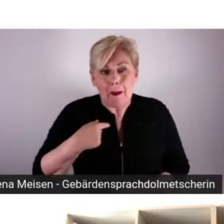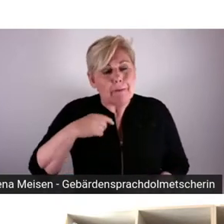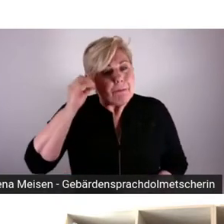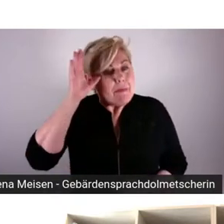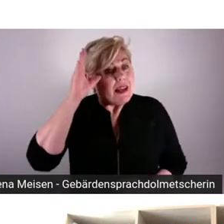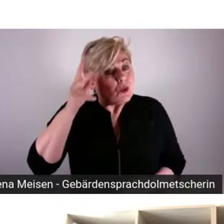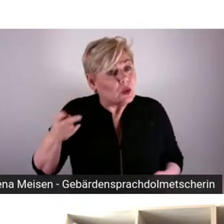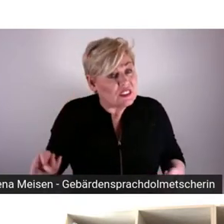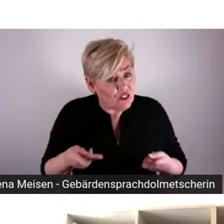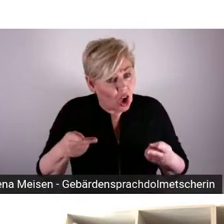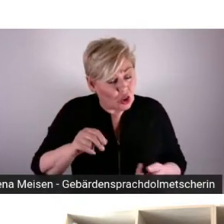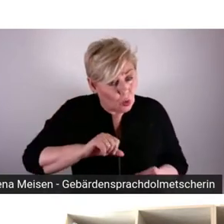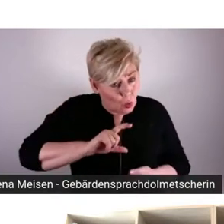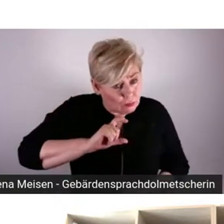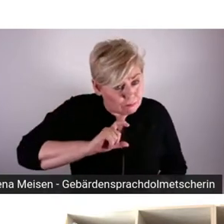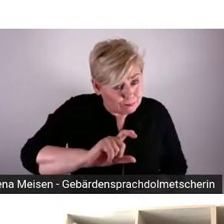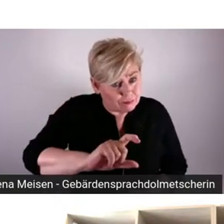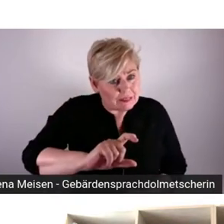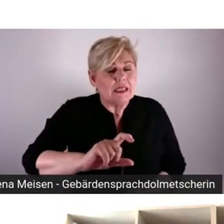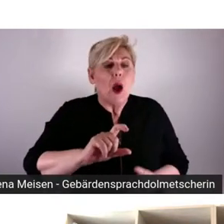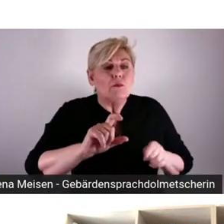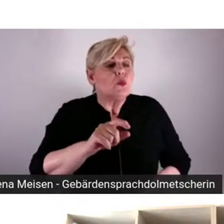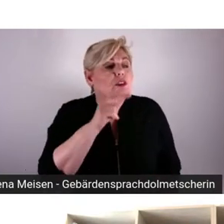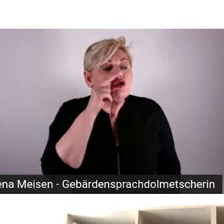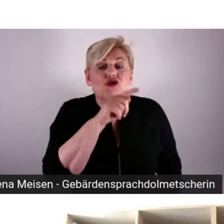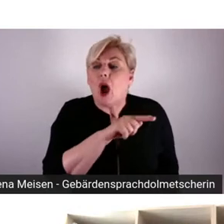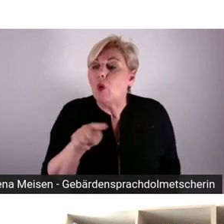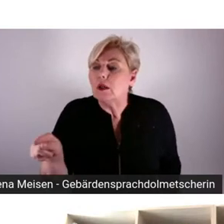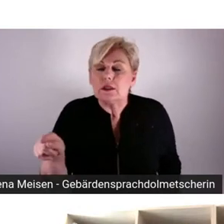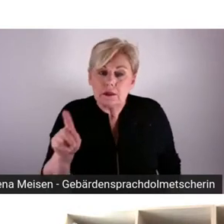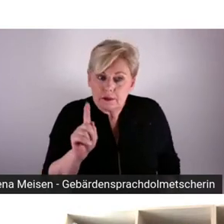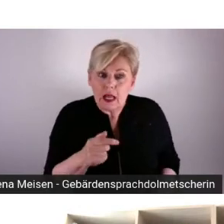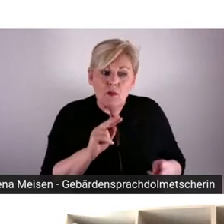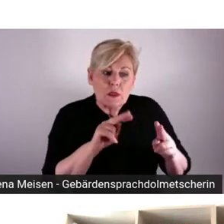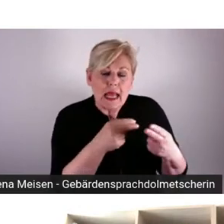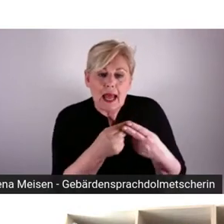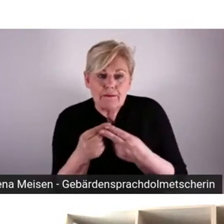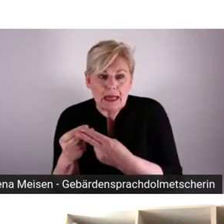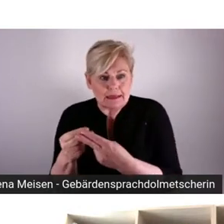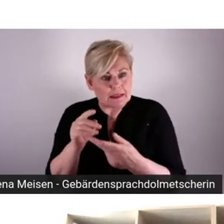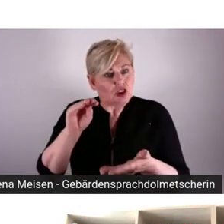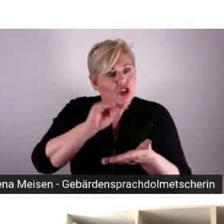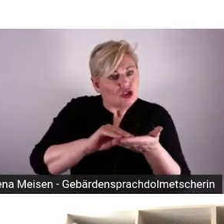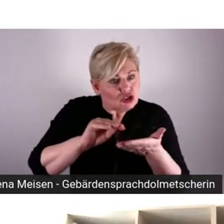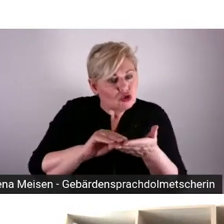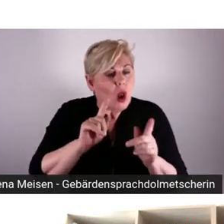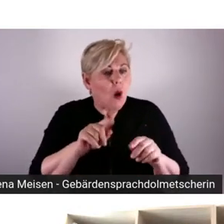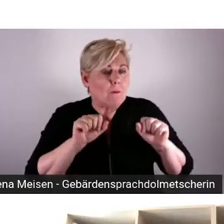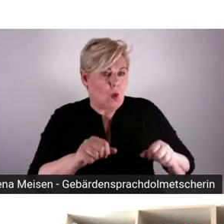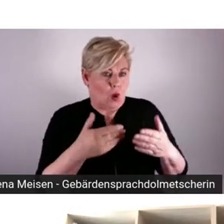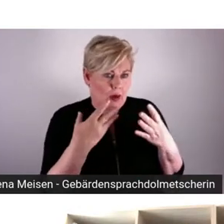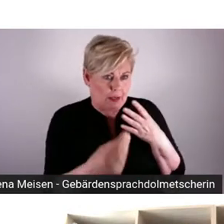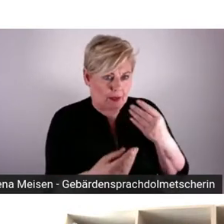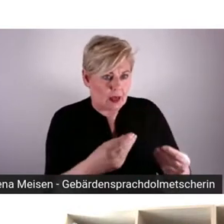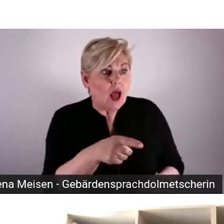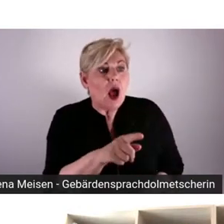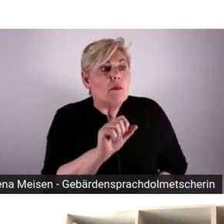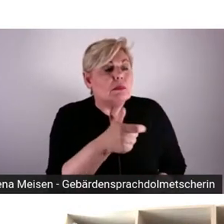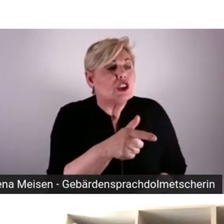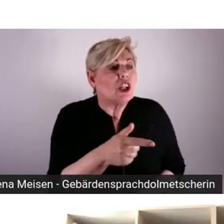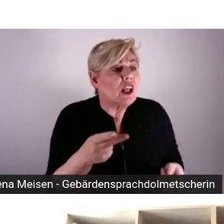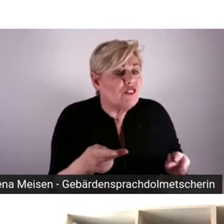immer sich daran orientieren und den Schulen ermöglichen, mit besonderer Förderung und